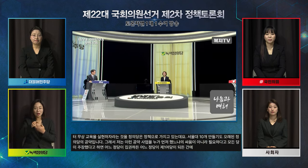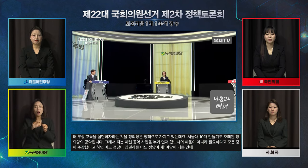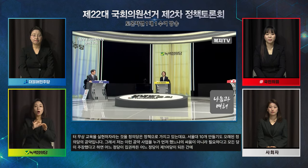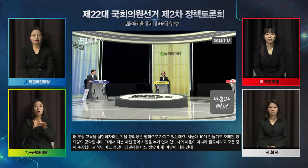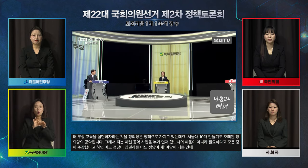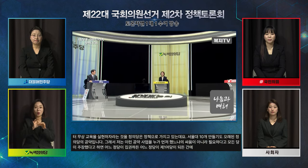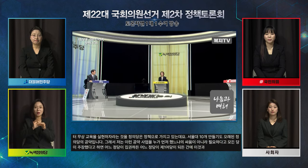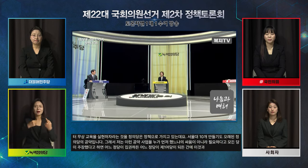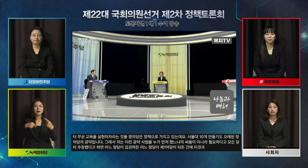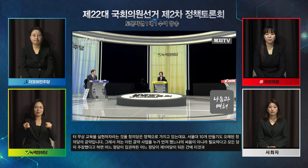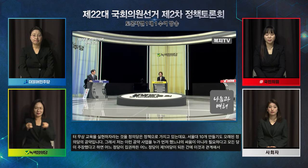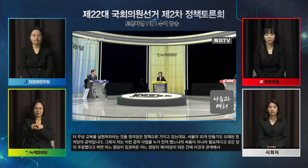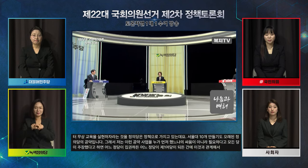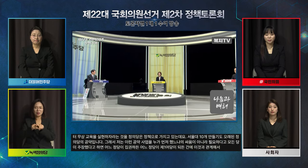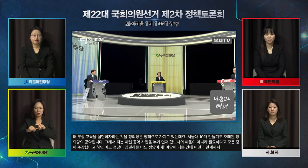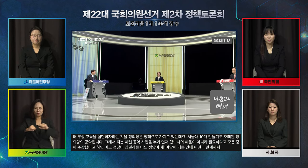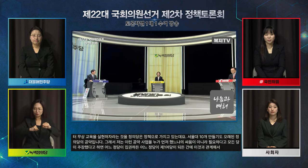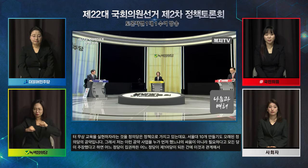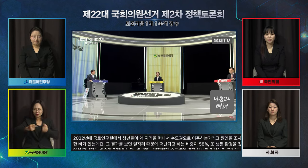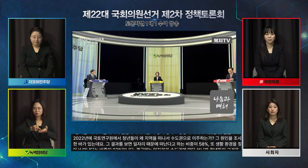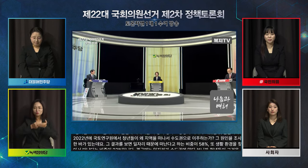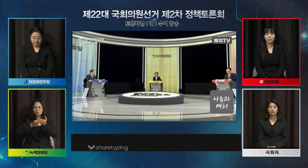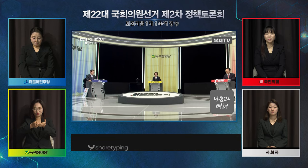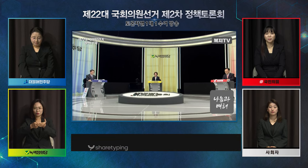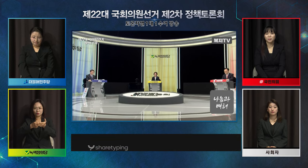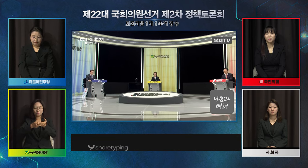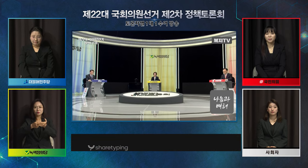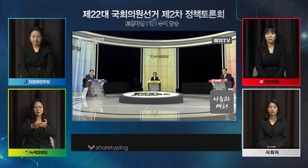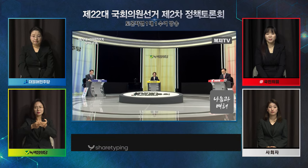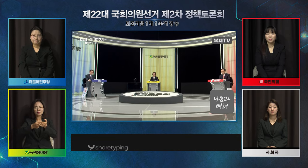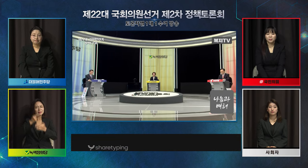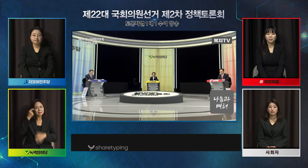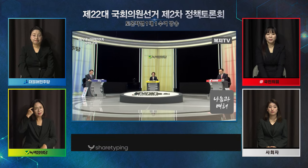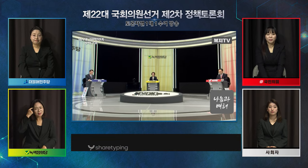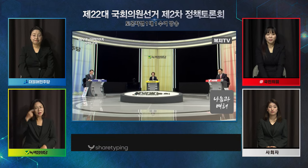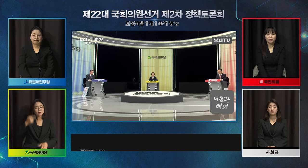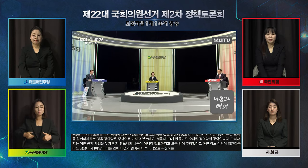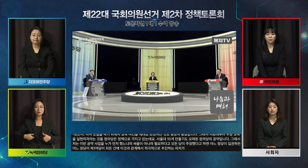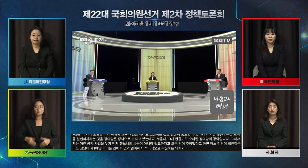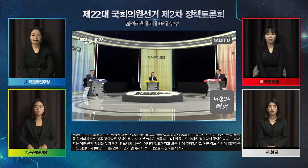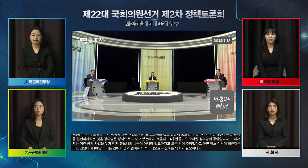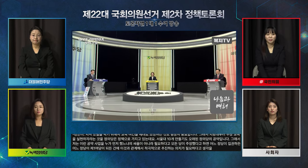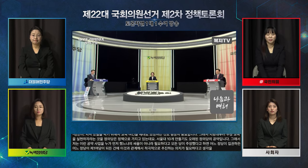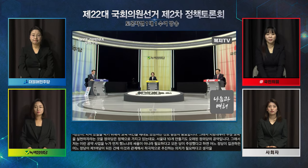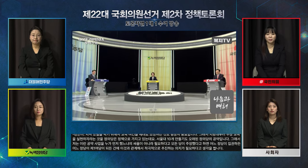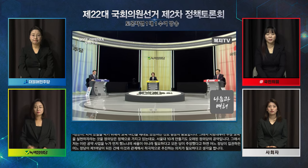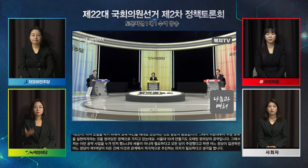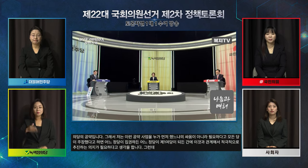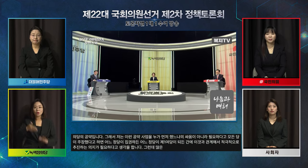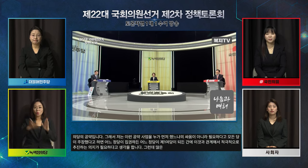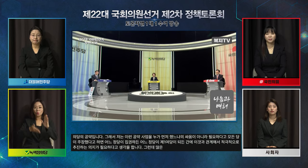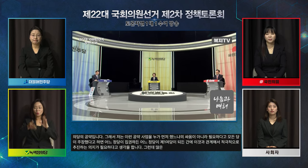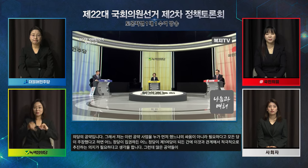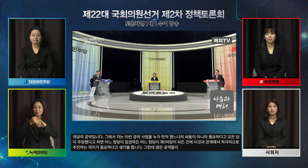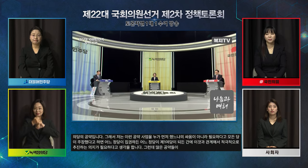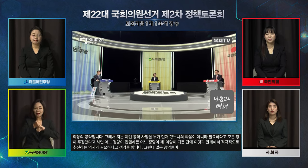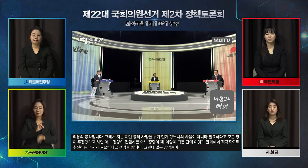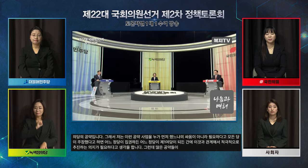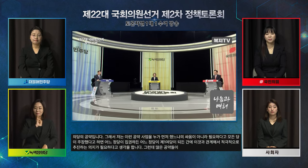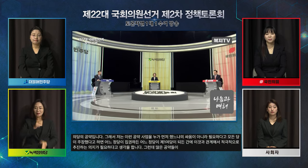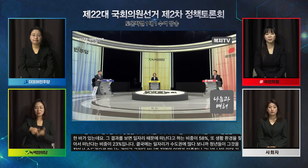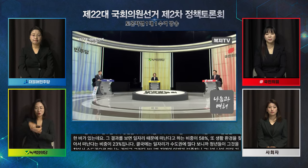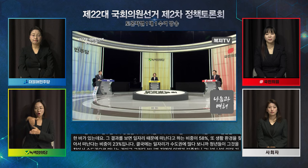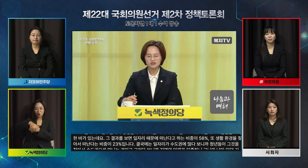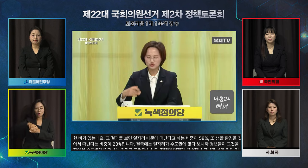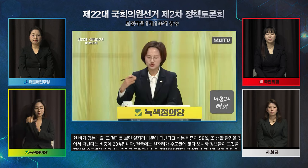관계해서 적극적으로 추진하는 의지가 필요하다고 생각합니다. 그런데 이제 많은 공약들이 선거